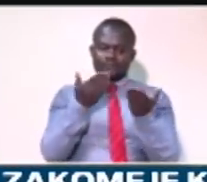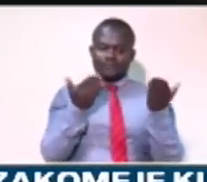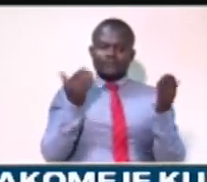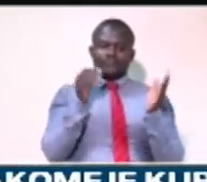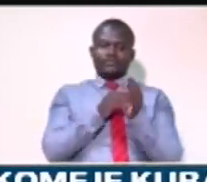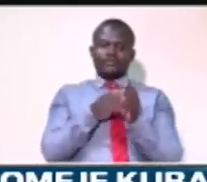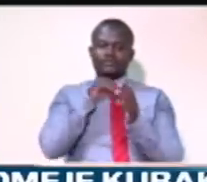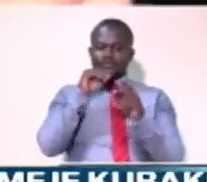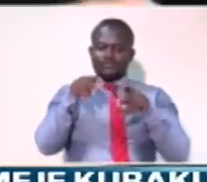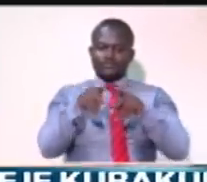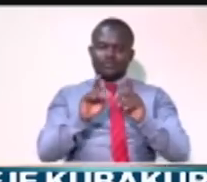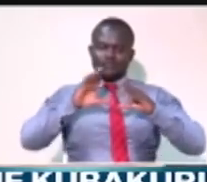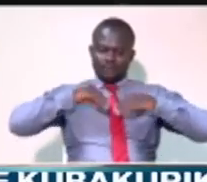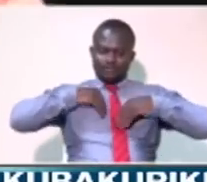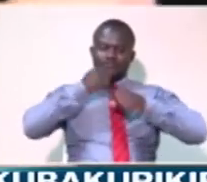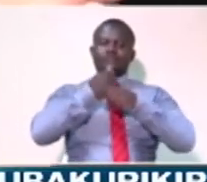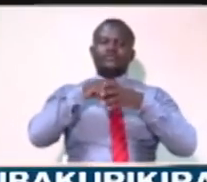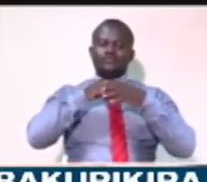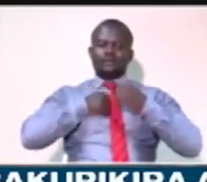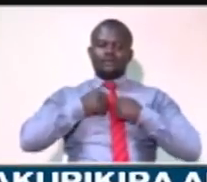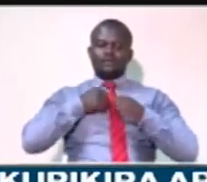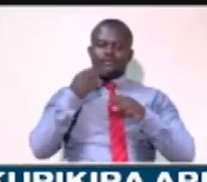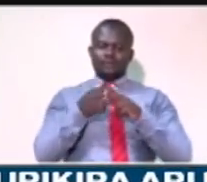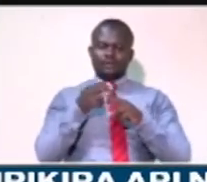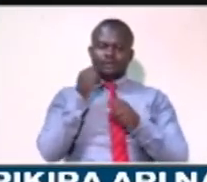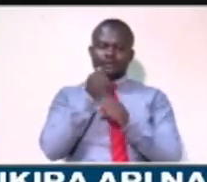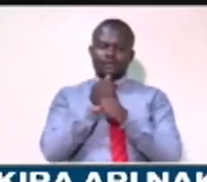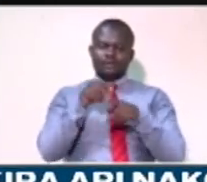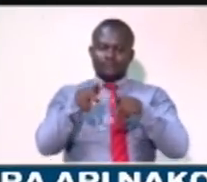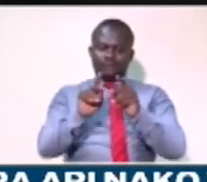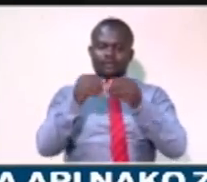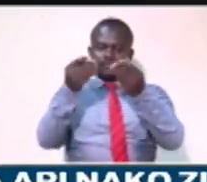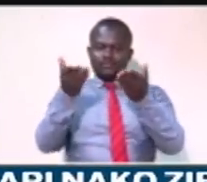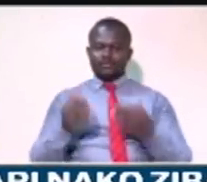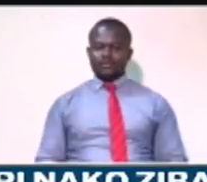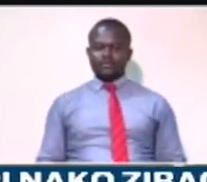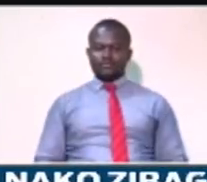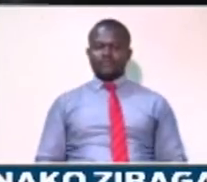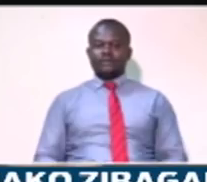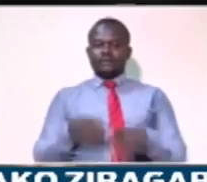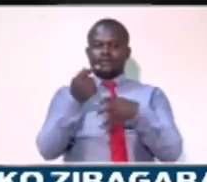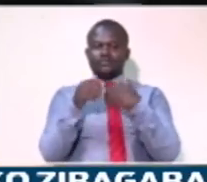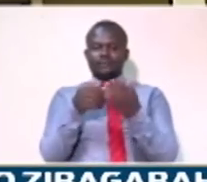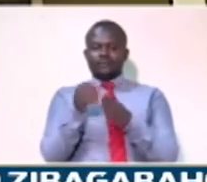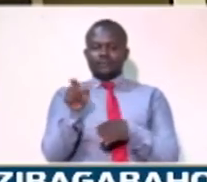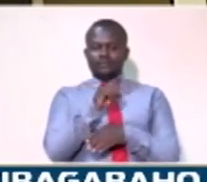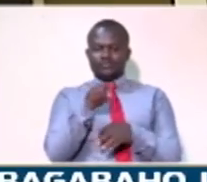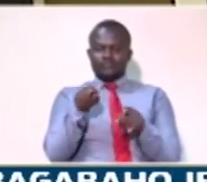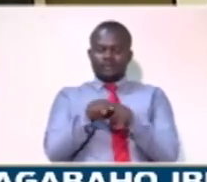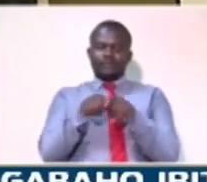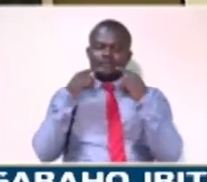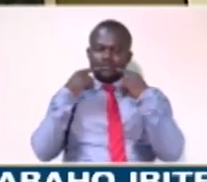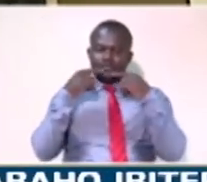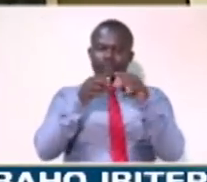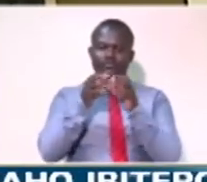ndetse nta n'icyangombwa kimwemerera gukora mu Rwanda ikizwi nka work permit yari yagahawe Ibi bikaba ari icyaha nk'uko bisobanurwa